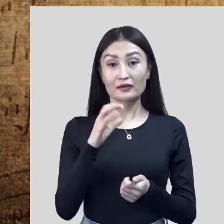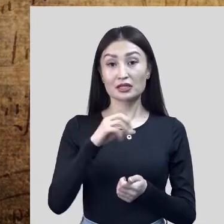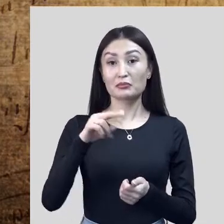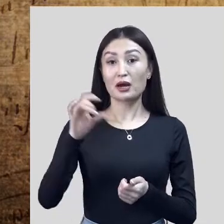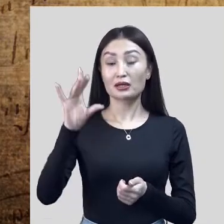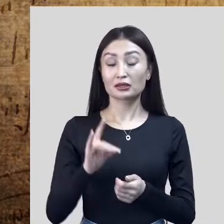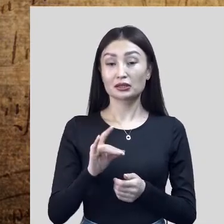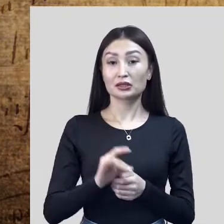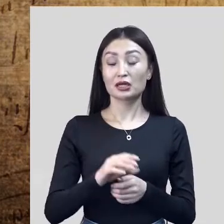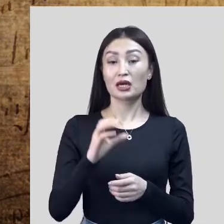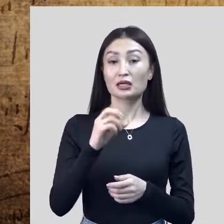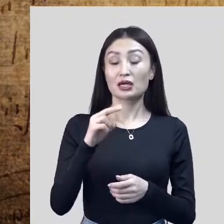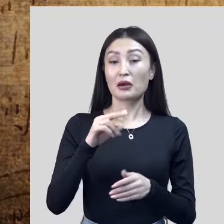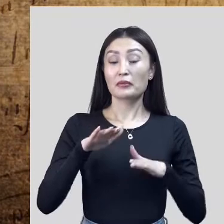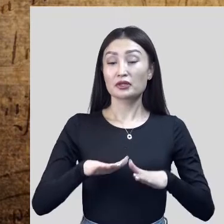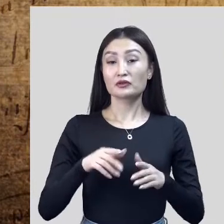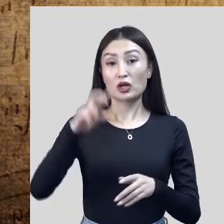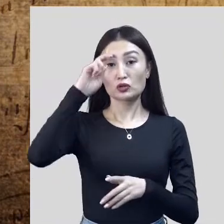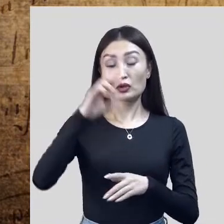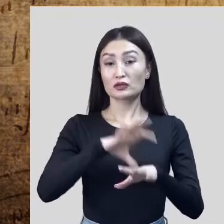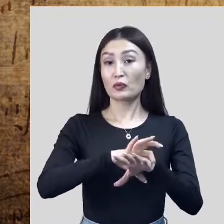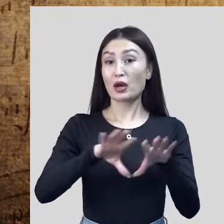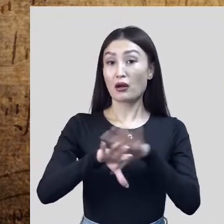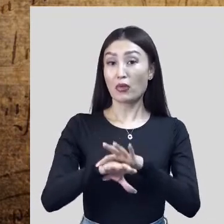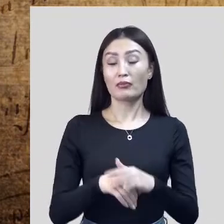Спарты, покоренные спартанцами и ставшие государственными